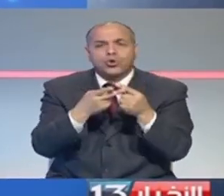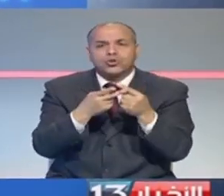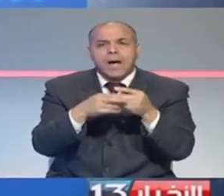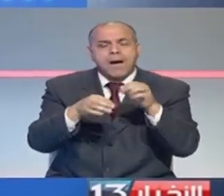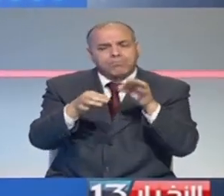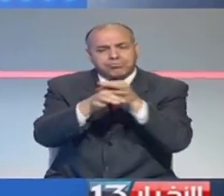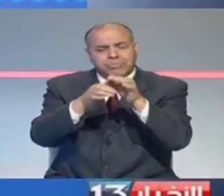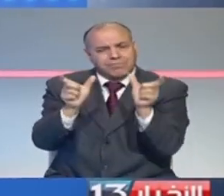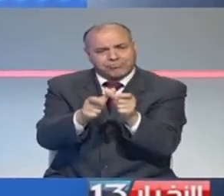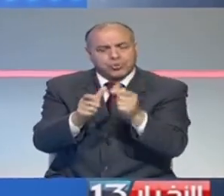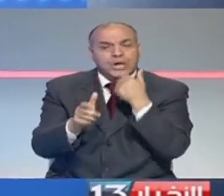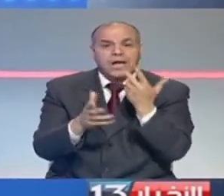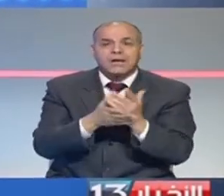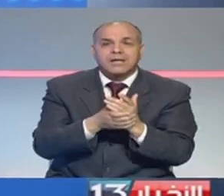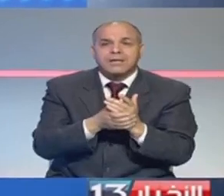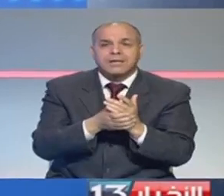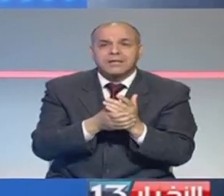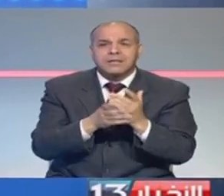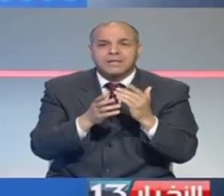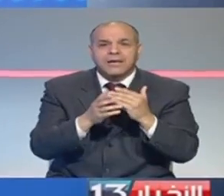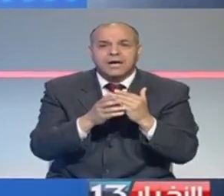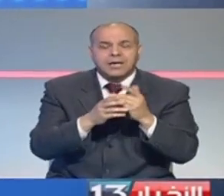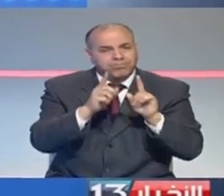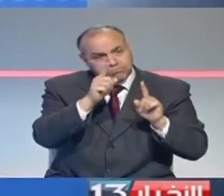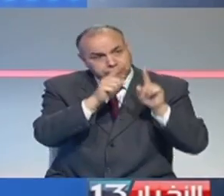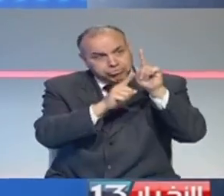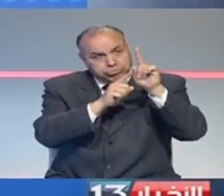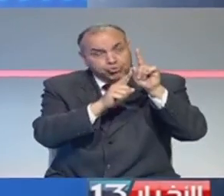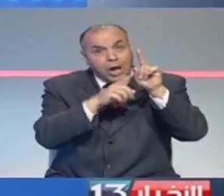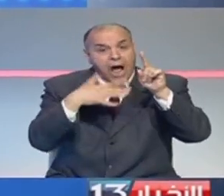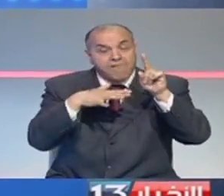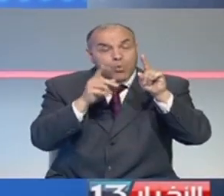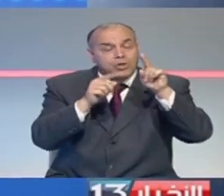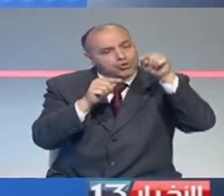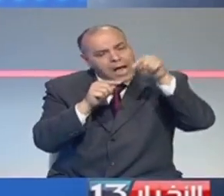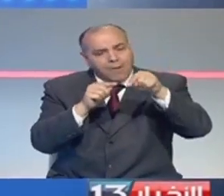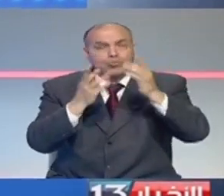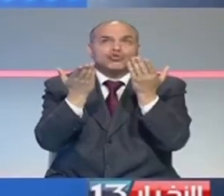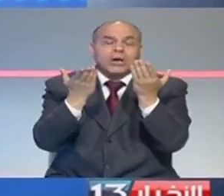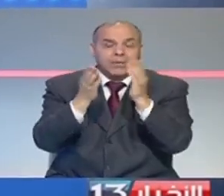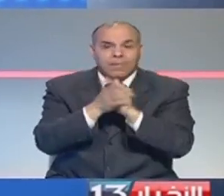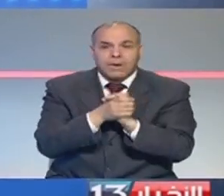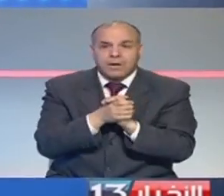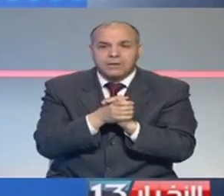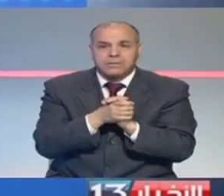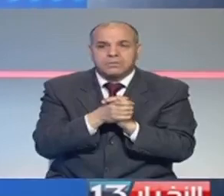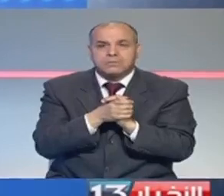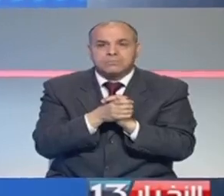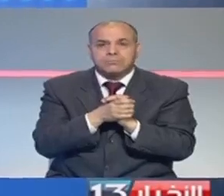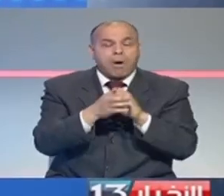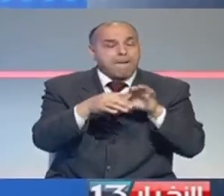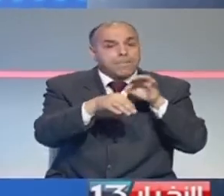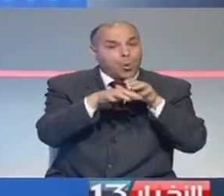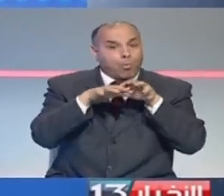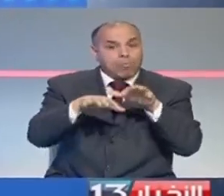العدوى. كي نحاصروا العدوى نتلفاو هاك البيك الكبير اللي الناس كل تحكي عليه، ونتلفاو الهجمة متاع